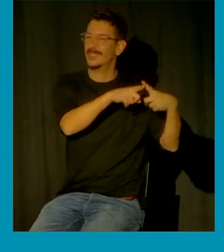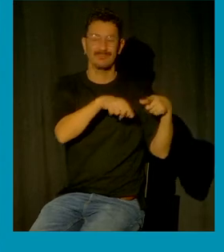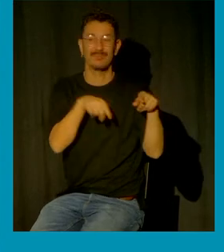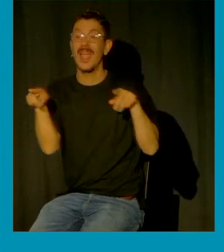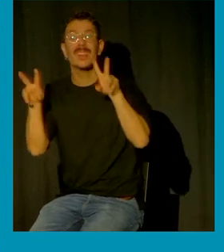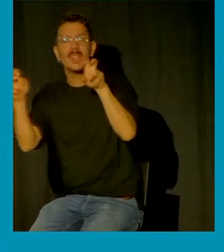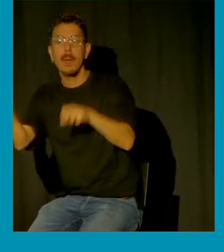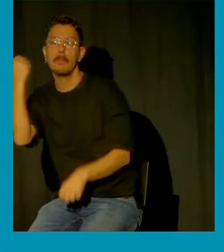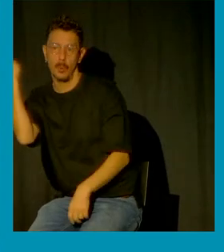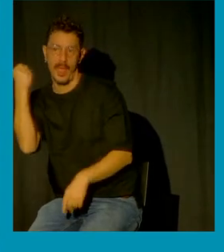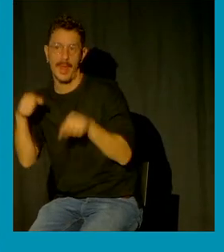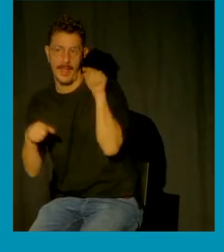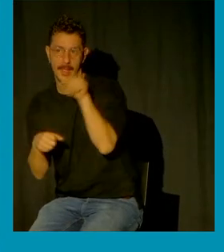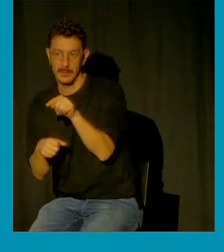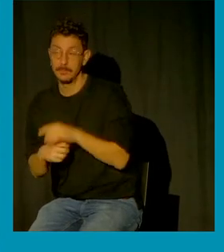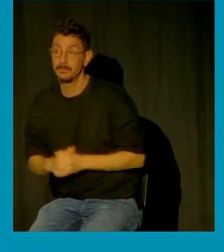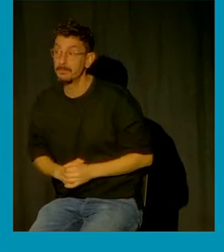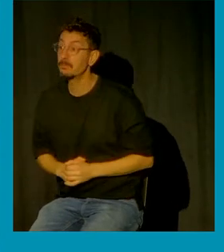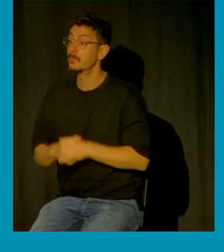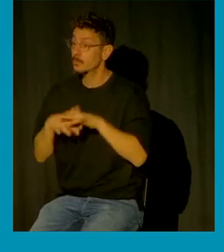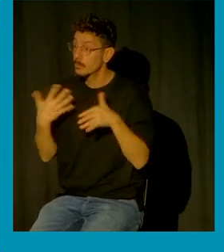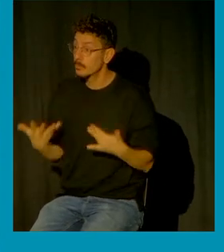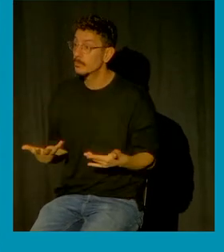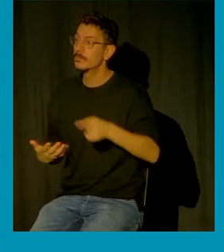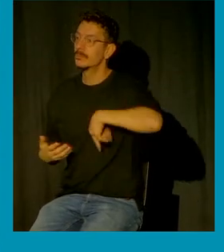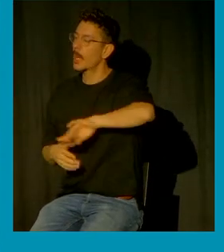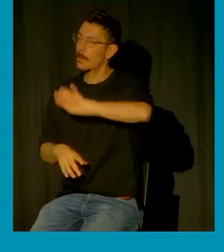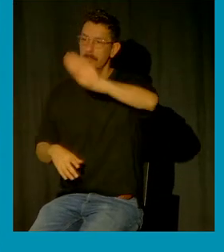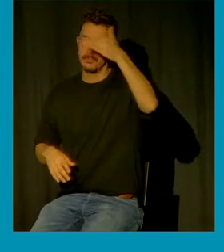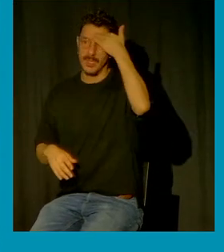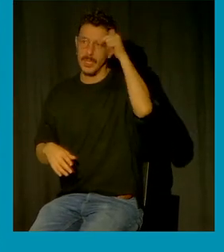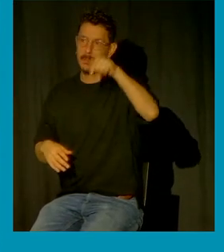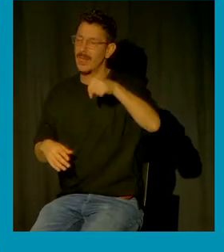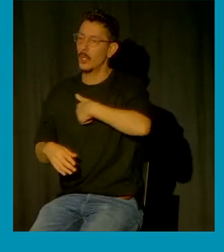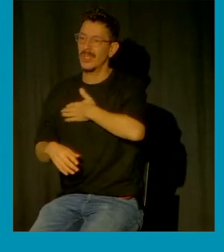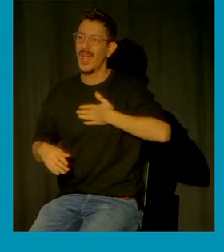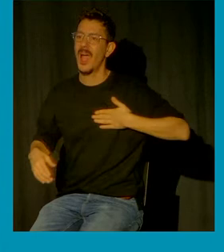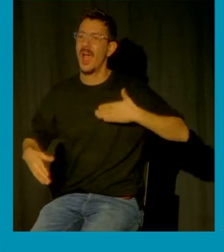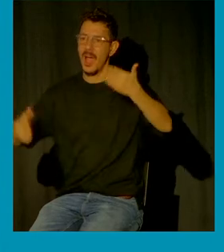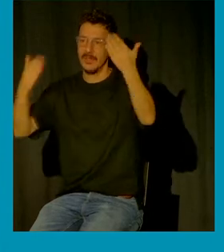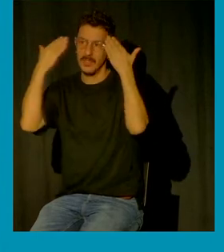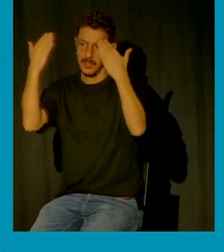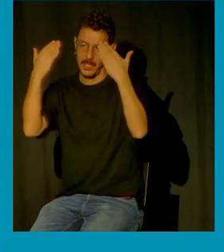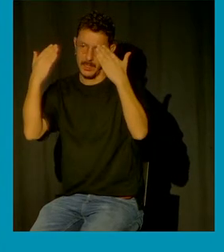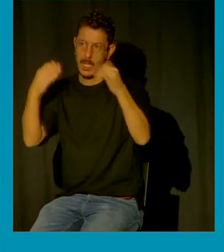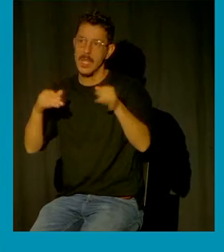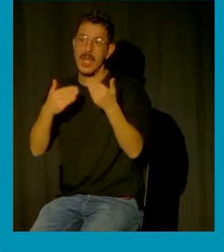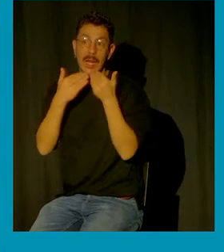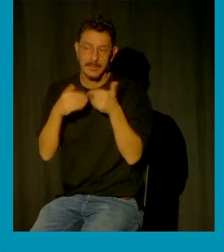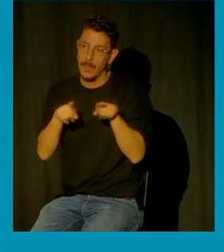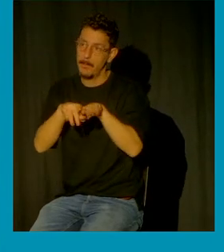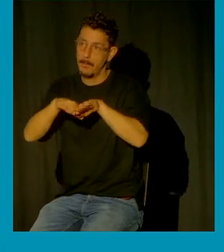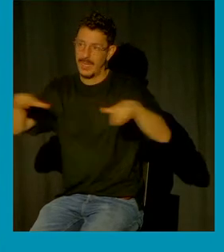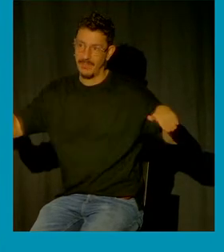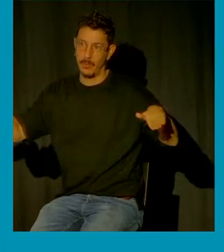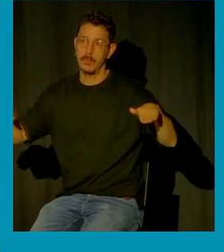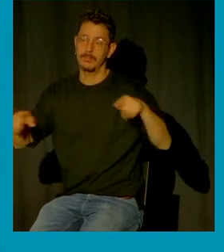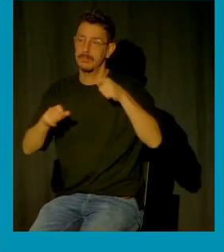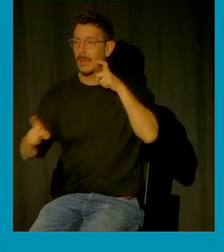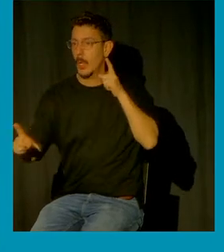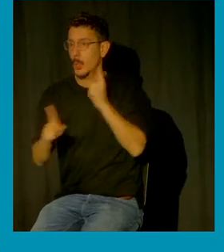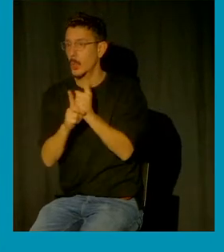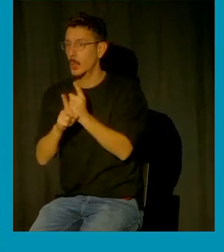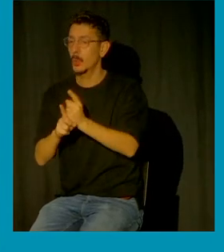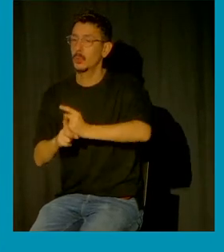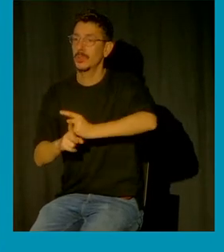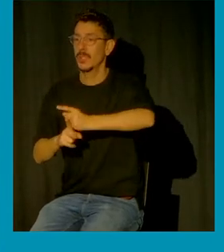Diputació de Barcelona el que volia és òbviament en primer lloc felicitar i agrair a la plataforma contra la violència de gènere